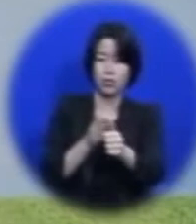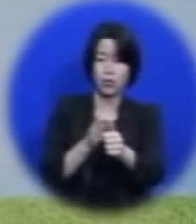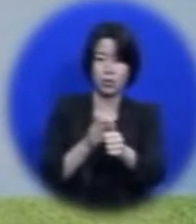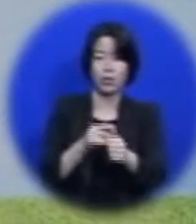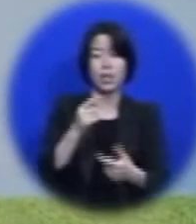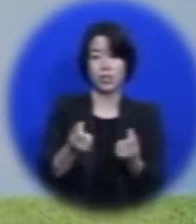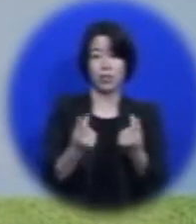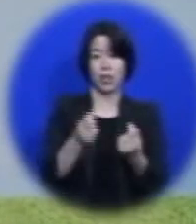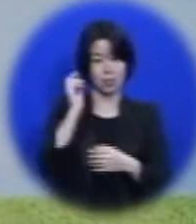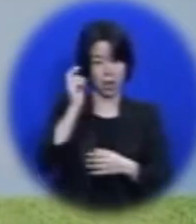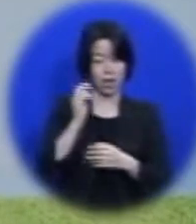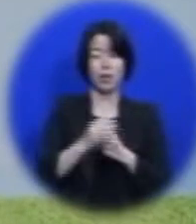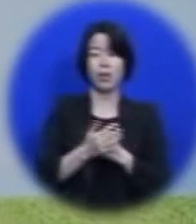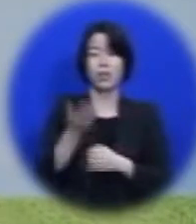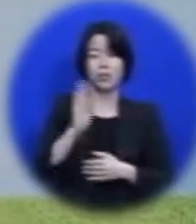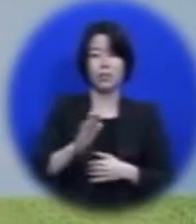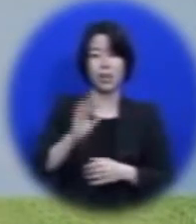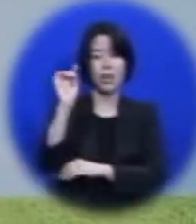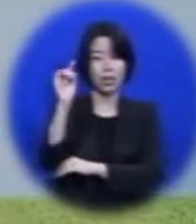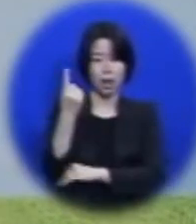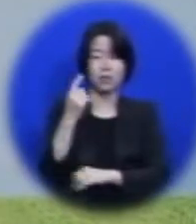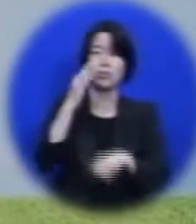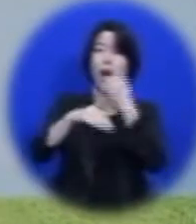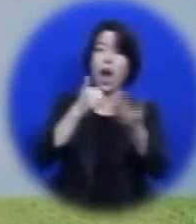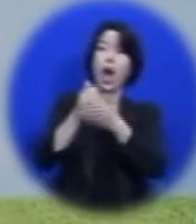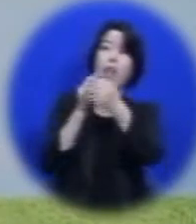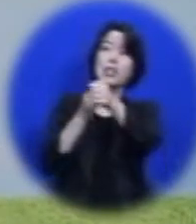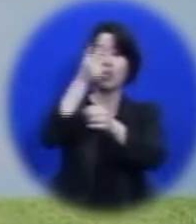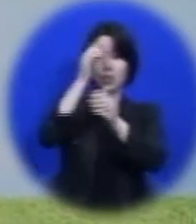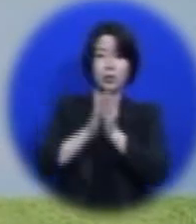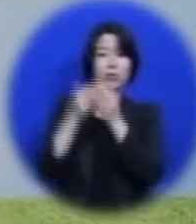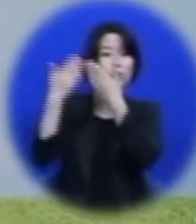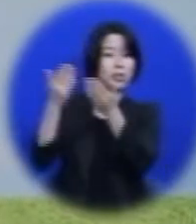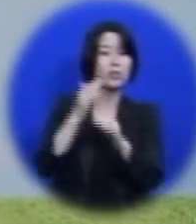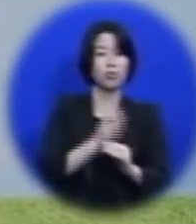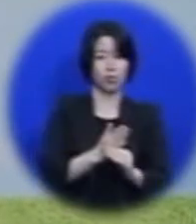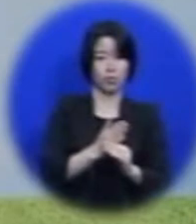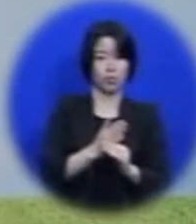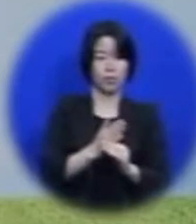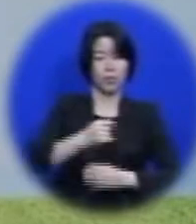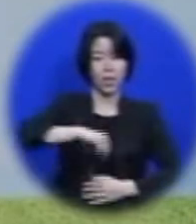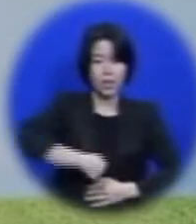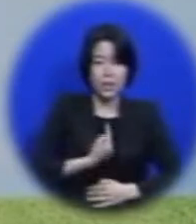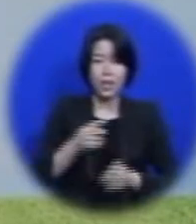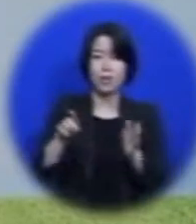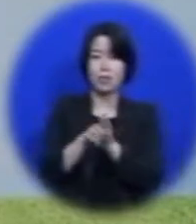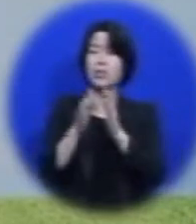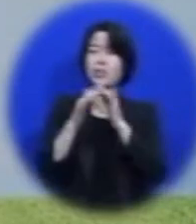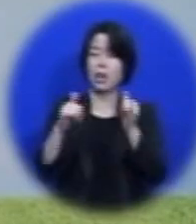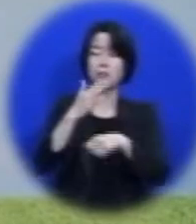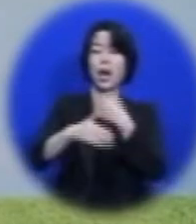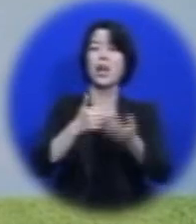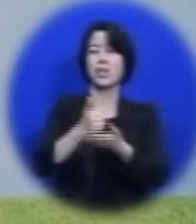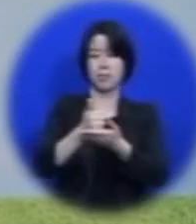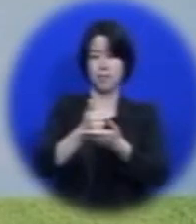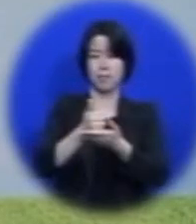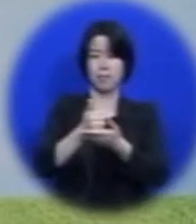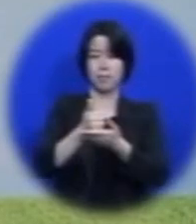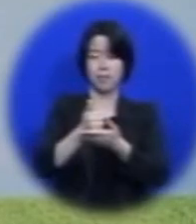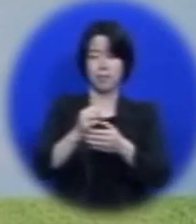이렇게 했겠죠. 그런데 지금 다윗은 하나님께 기도를 하고 있는 거예요. 자기가 믿는 분은 하나님이신 것입니다.